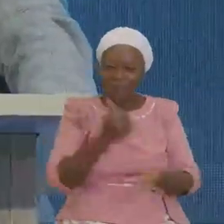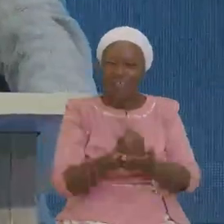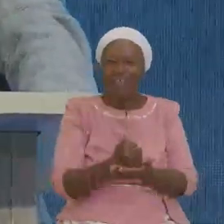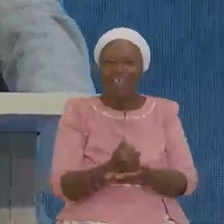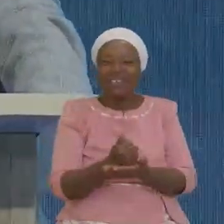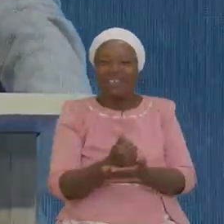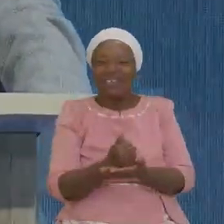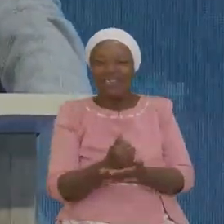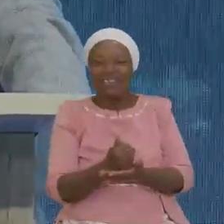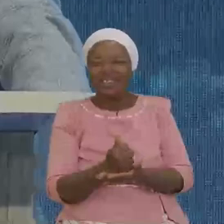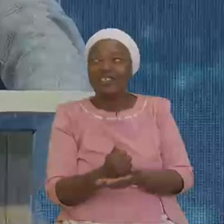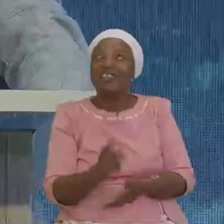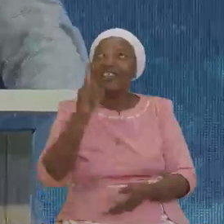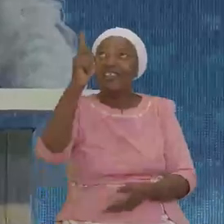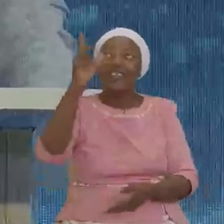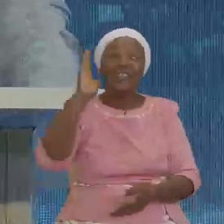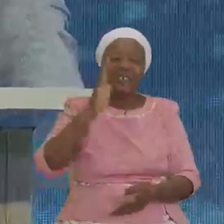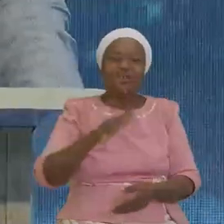Que tout le monde dise Amen.